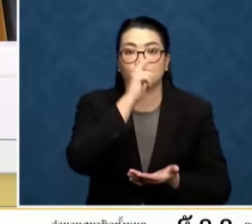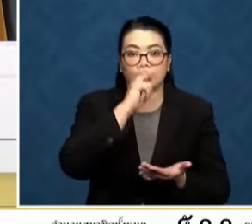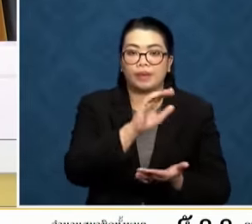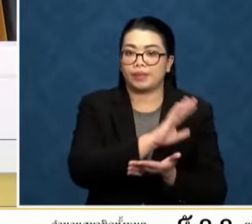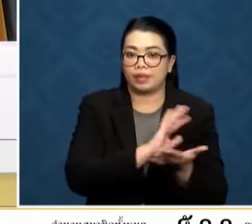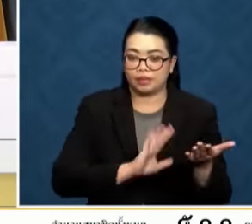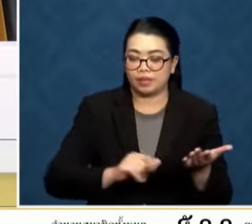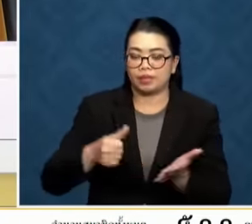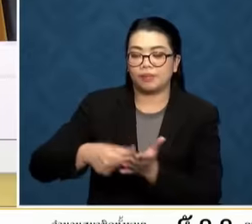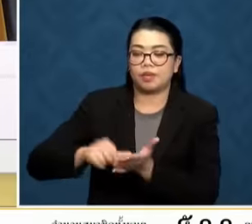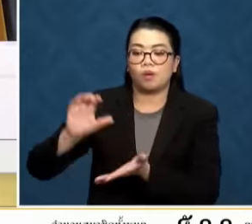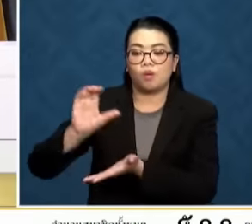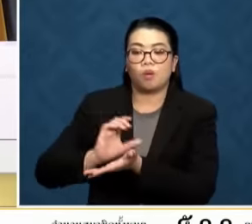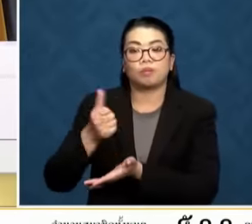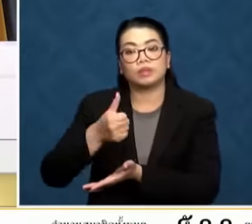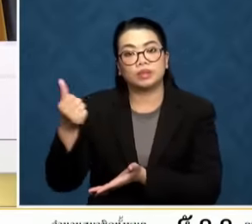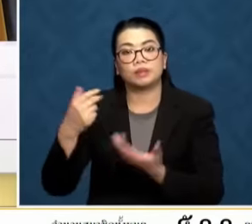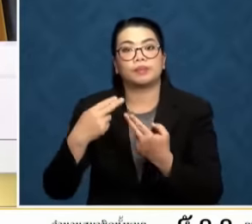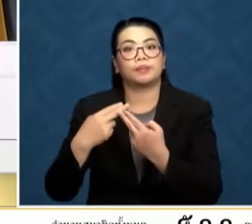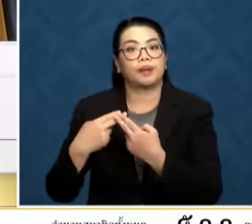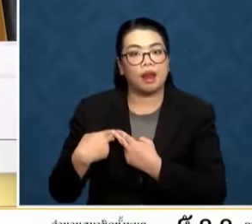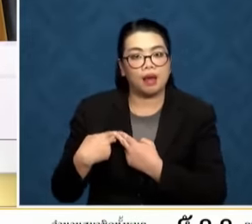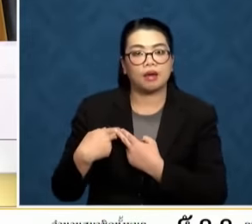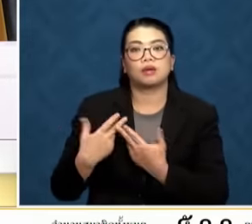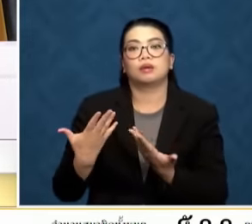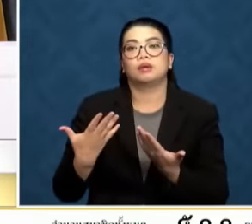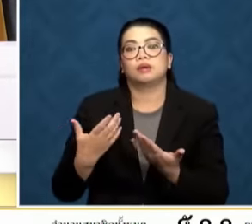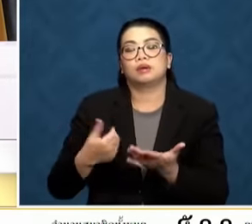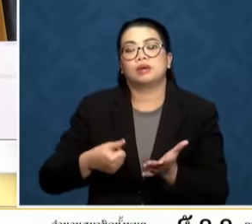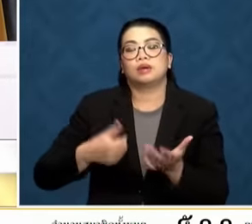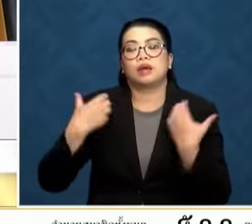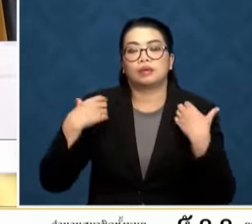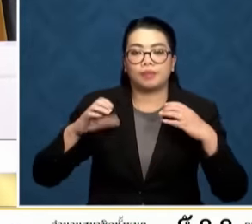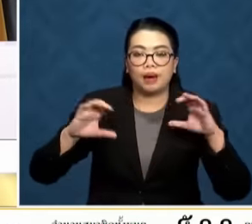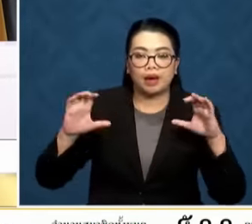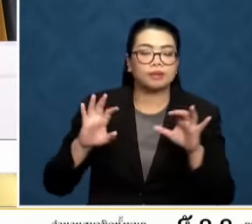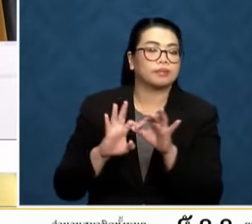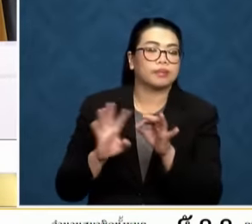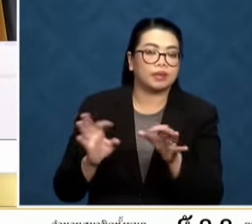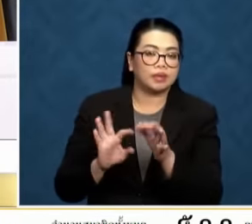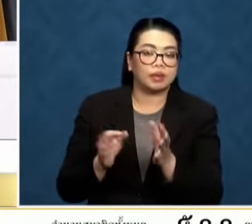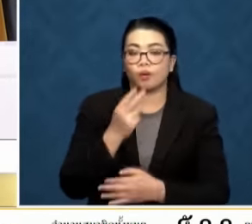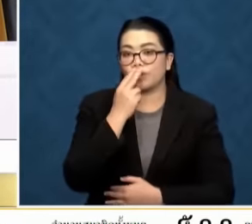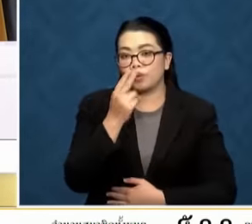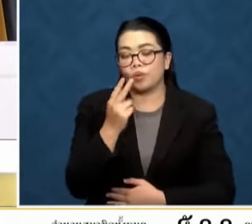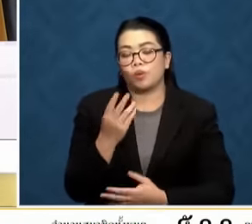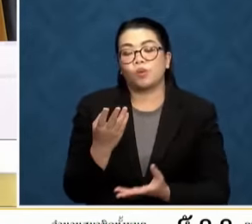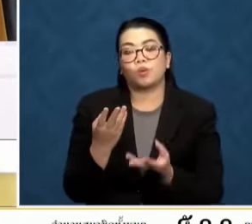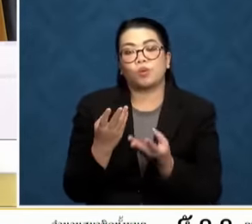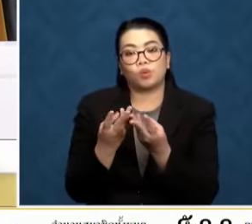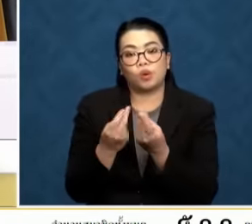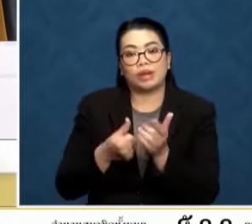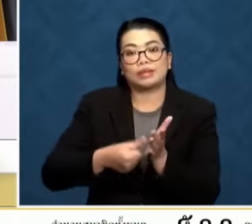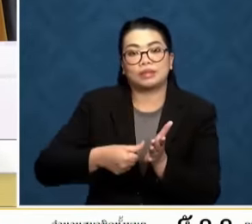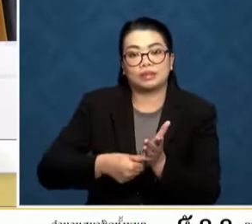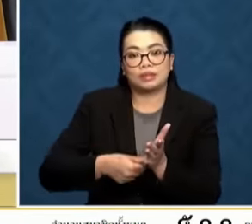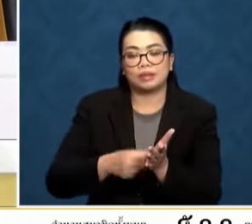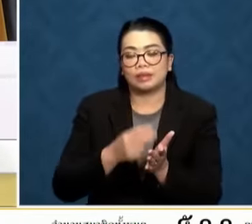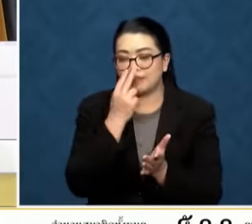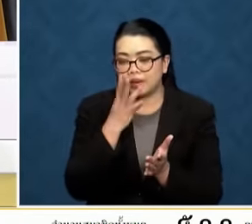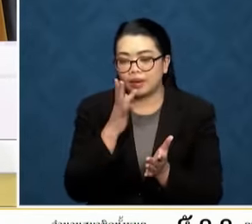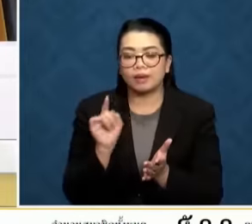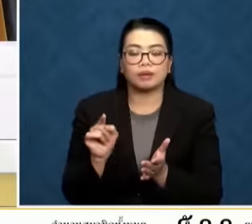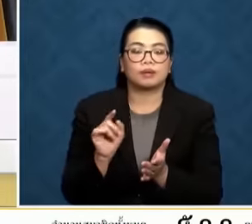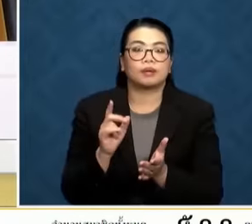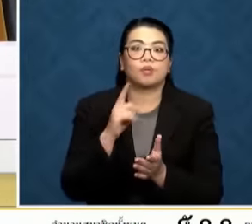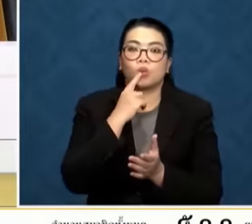ประมาณไม่ใช่ภาระของรัฐบาลนะครับเพราะฉะนั้นถ้าหากมองหนี้สาธารณะด้วยตัวเลขโดดๆแล้วเราจะไม่เห็นสิ่งนี้ครับเราพูด